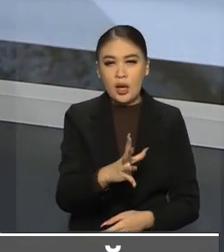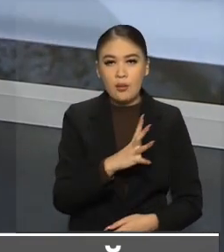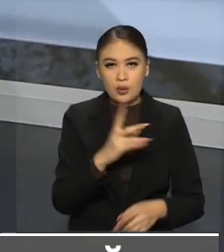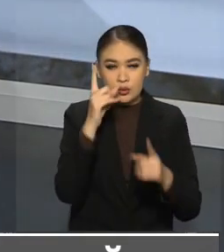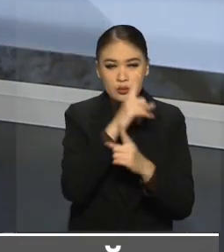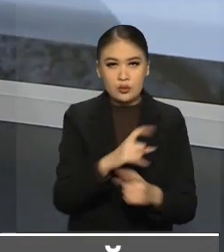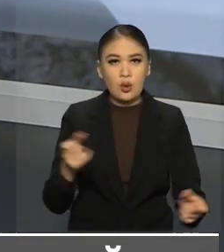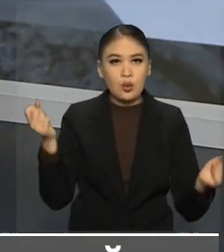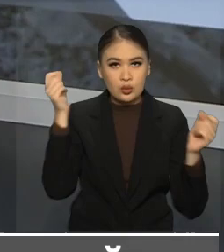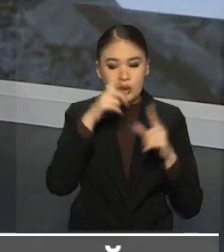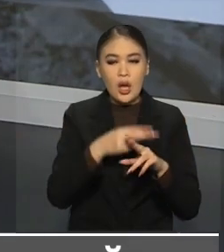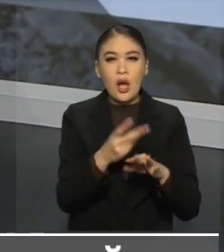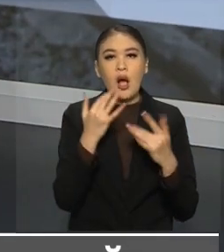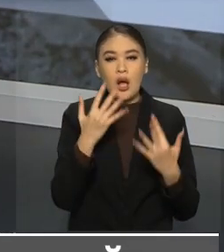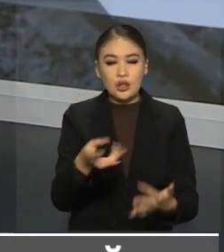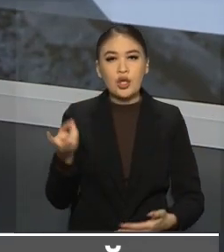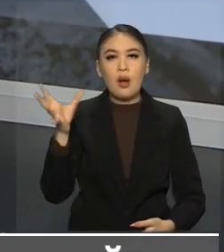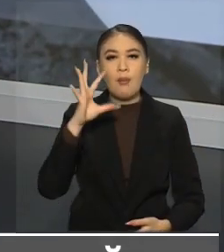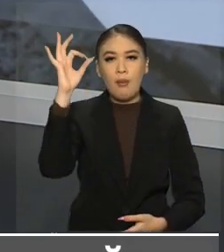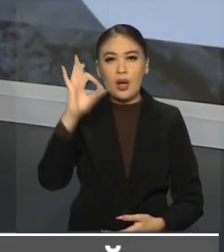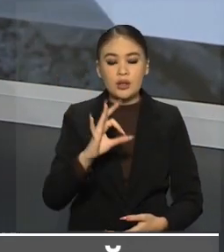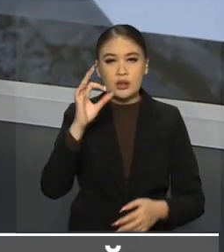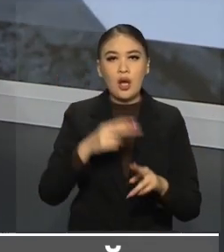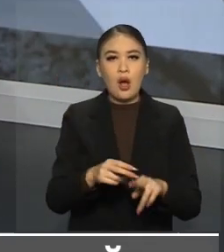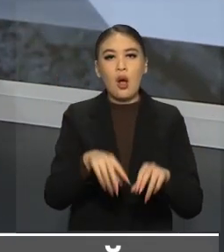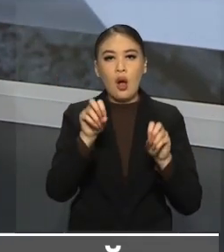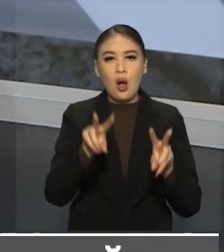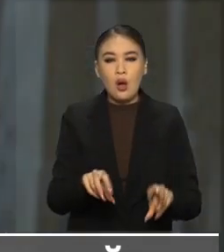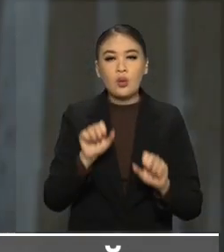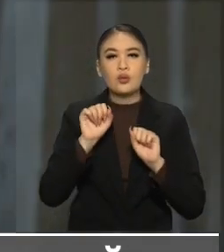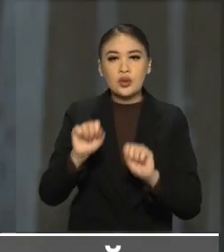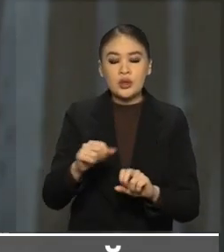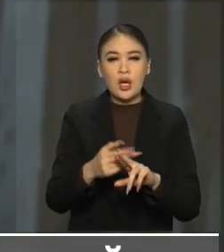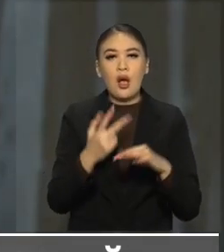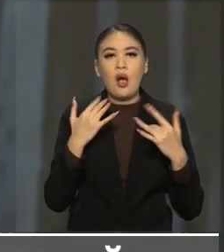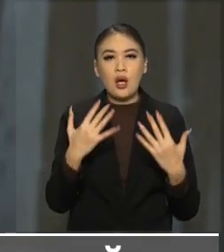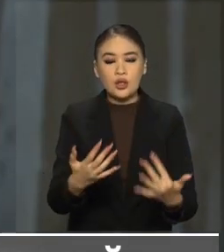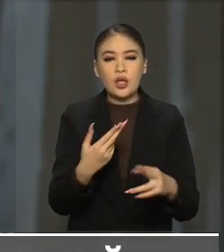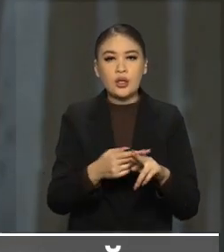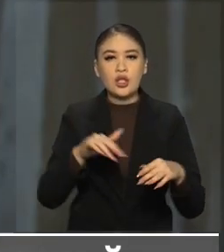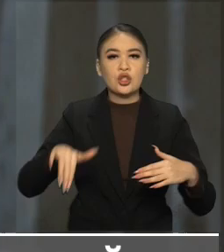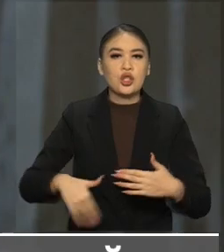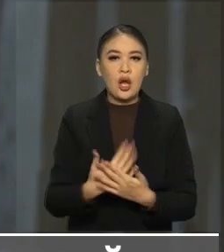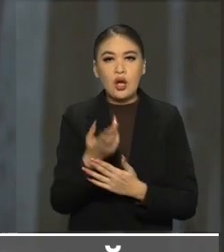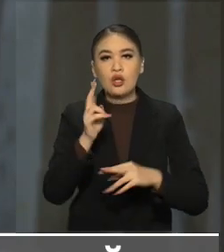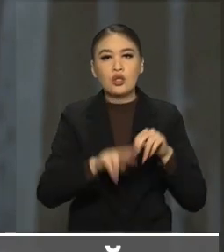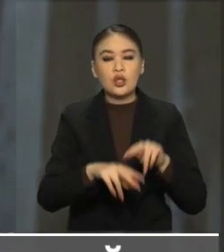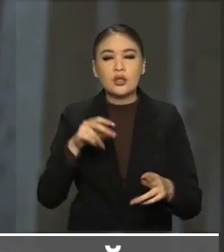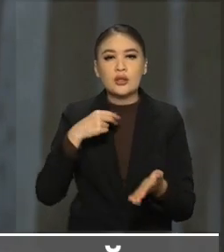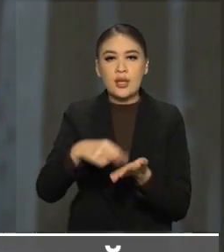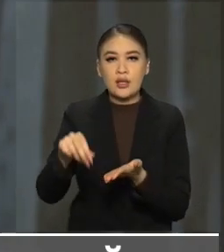жүр. Соның қанша пайызын қауіпсіздікті нығайтуға, қанша мөлшерін жаңа құрылғылар сатып алуға